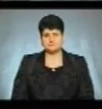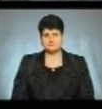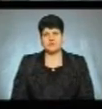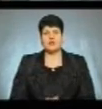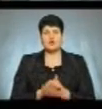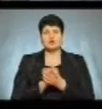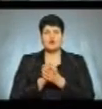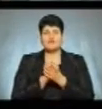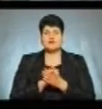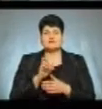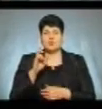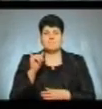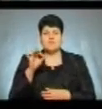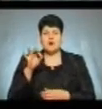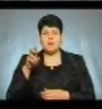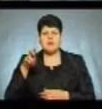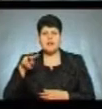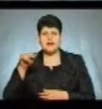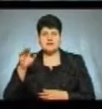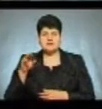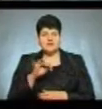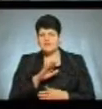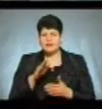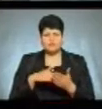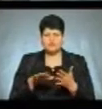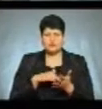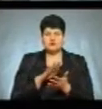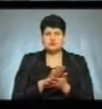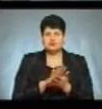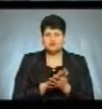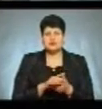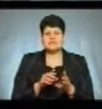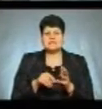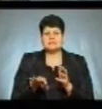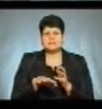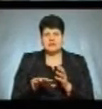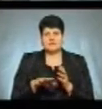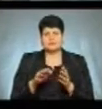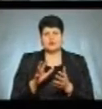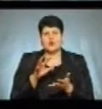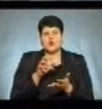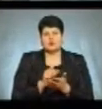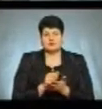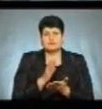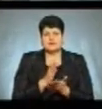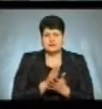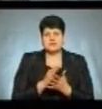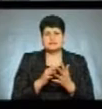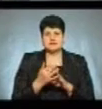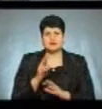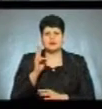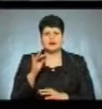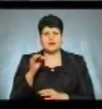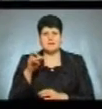Товариство «Біобластер» не ліквідувало забруднення земельної ділянки, яку вони орендують між селами Кип'ячка і Велика Березовиця Тернопільського